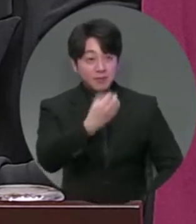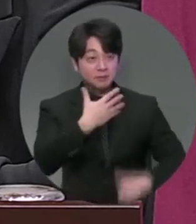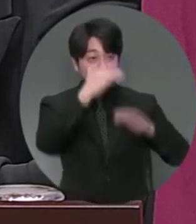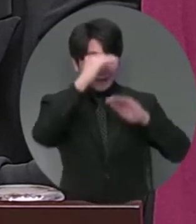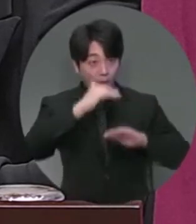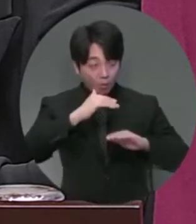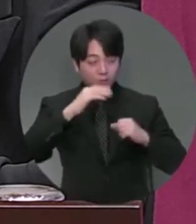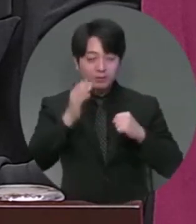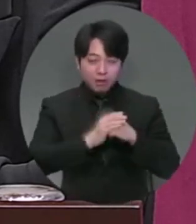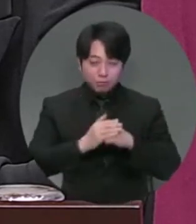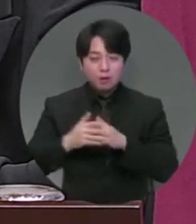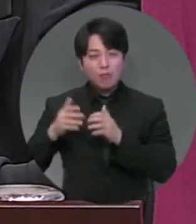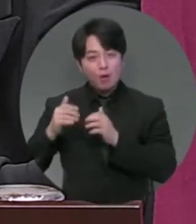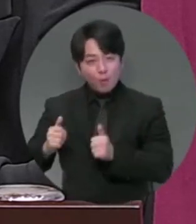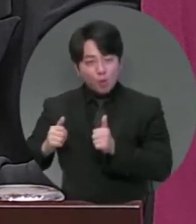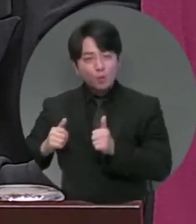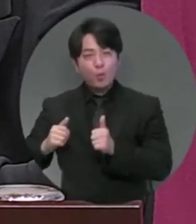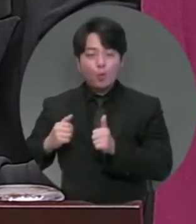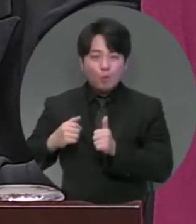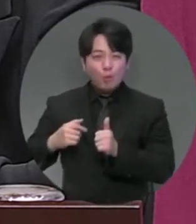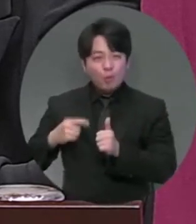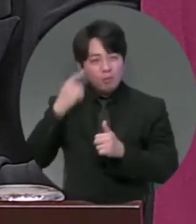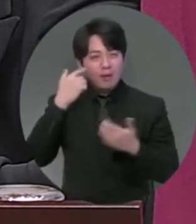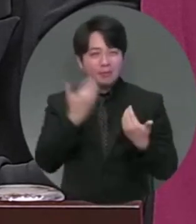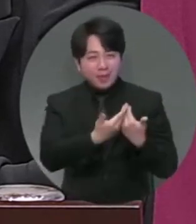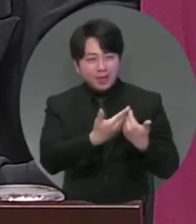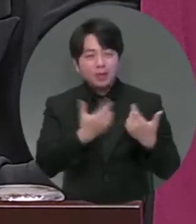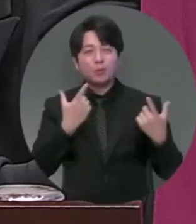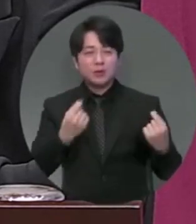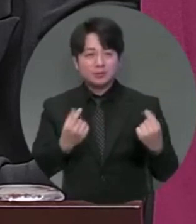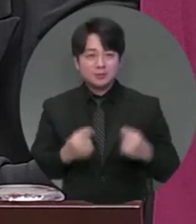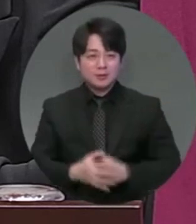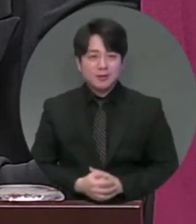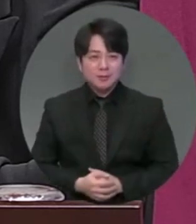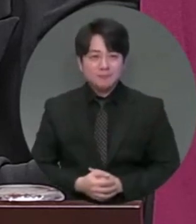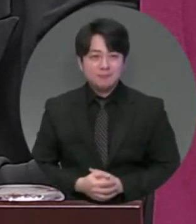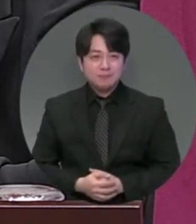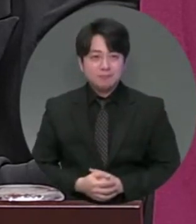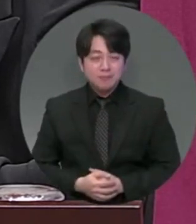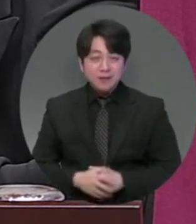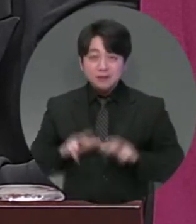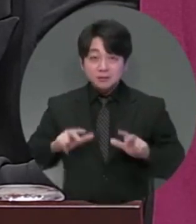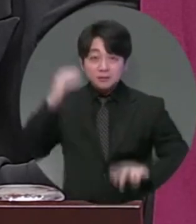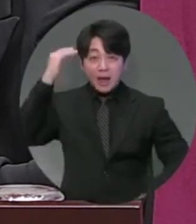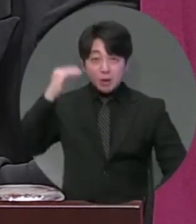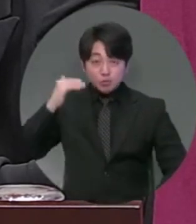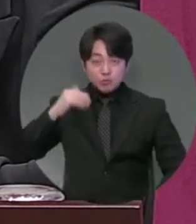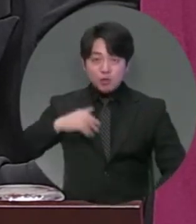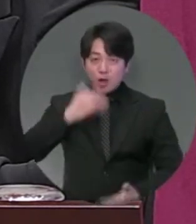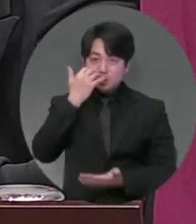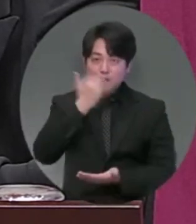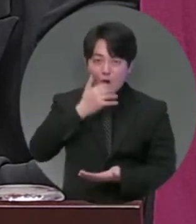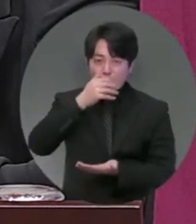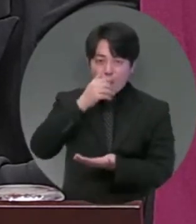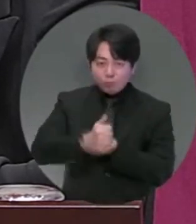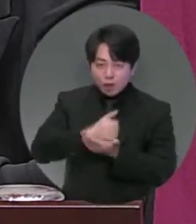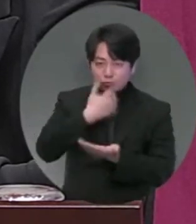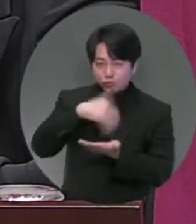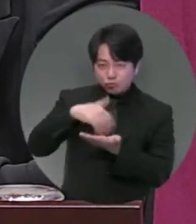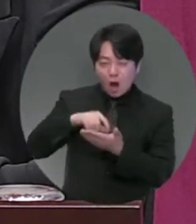있는 것이죠 그런데 지금 말씀하신 것처럼 우리나라가 성범죄 죄명이 다른 나라보다 150개라고 말씀하시지 않았습니까 그 중에